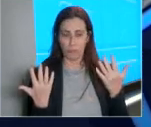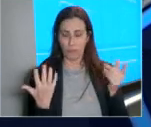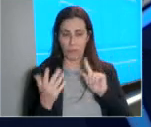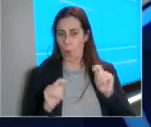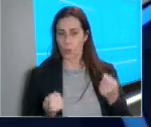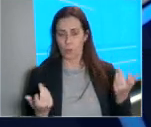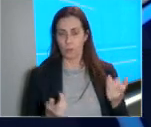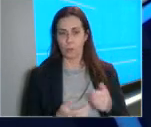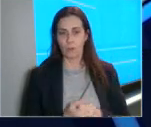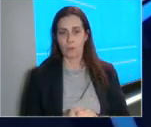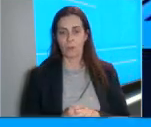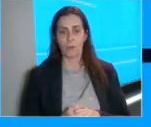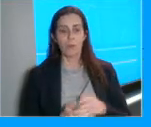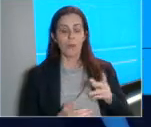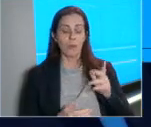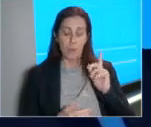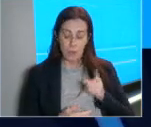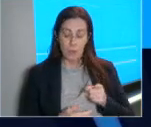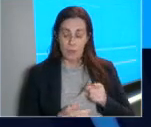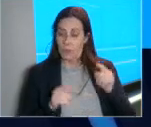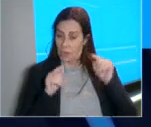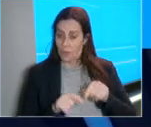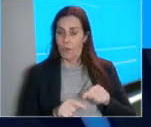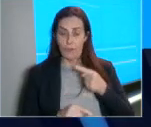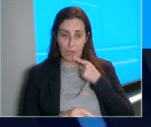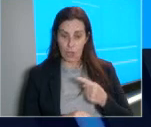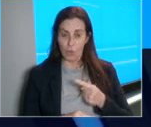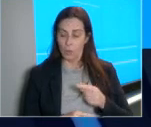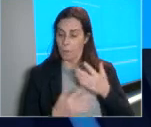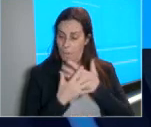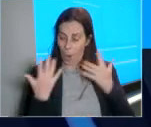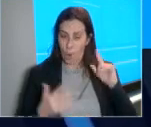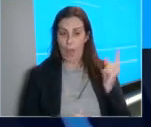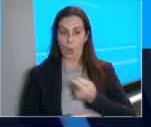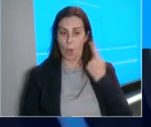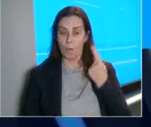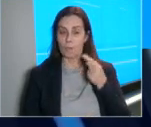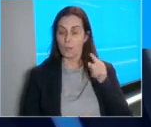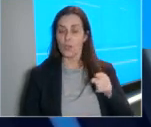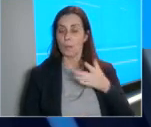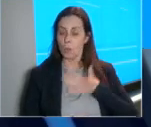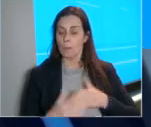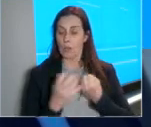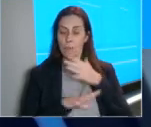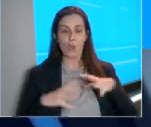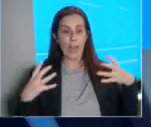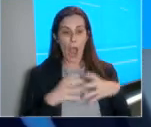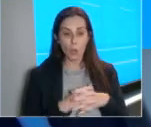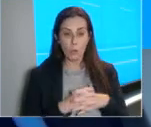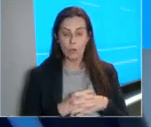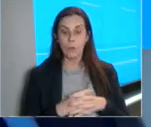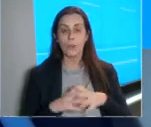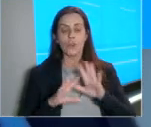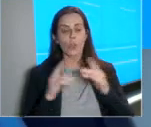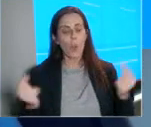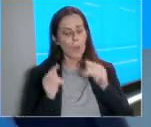ולא סגור. אני מספר לשני המנהיגים האלה שיבואו ויגידו לעם בצורה ברורה שהם הולכים להקים ממשלת אחדות, שישימו